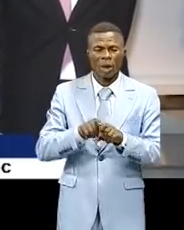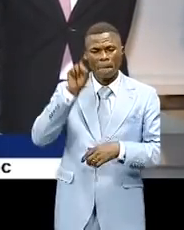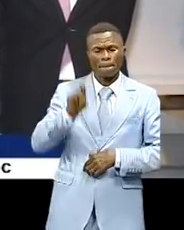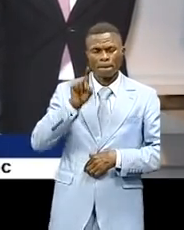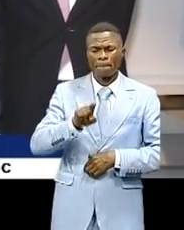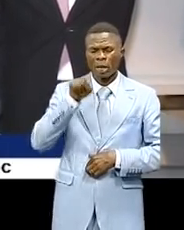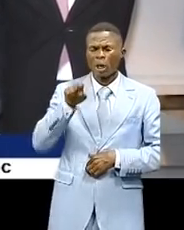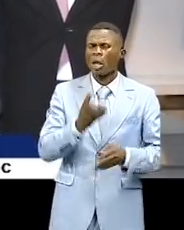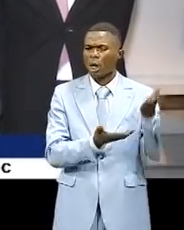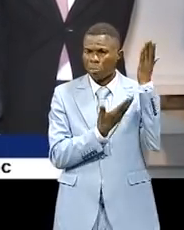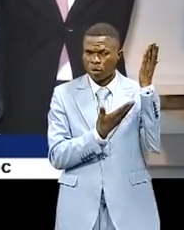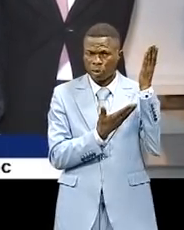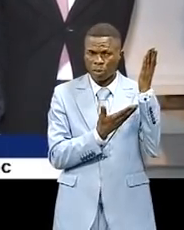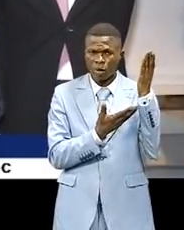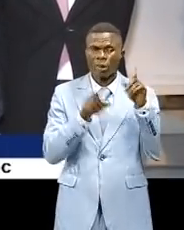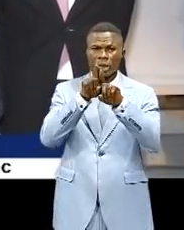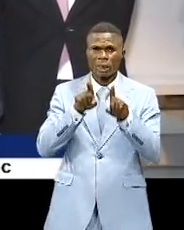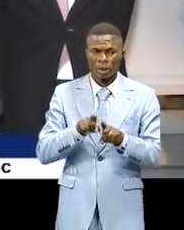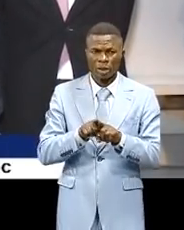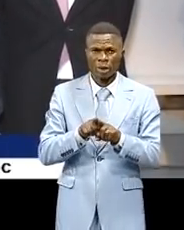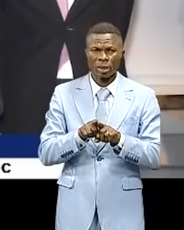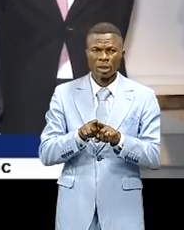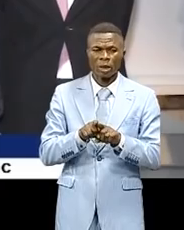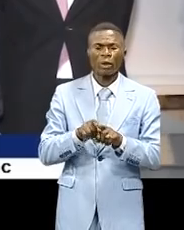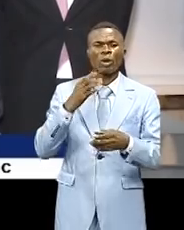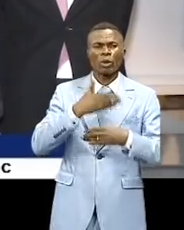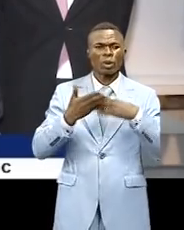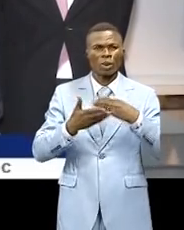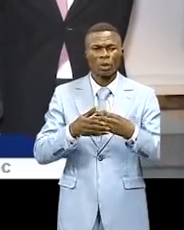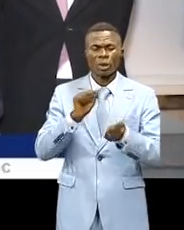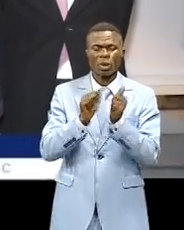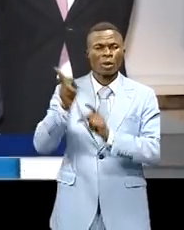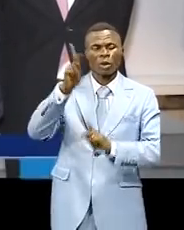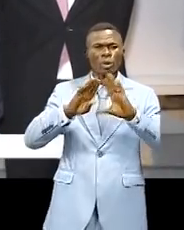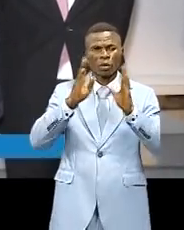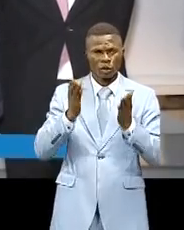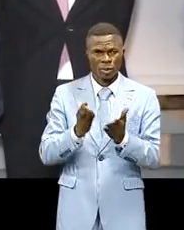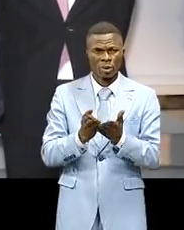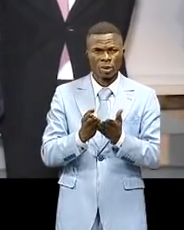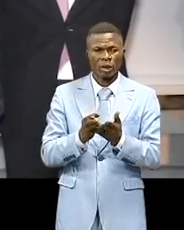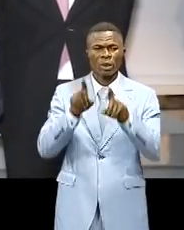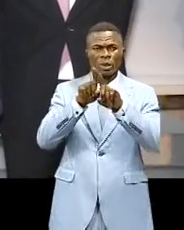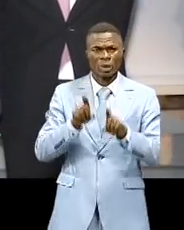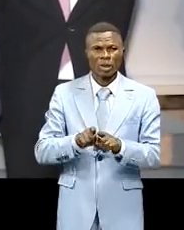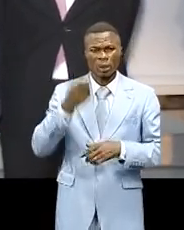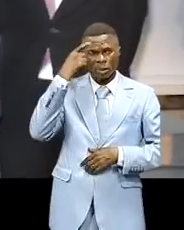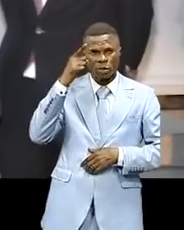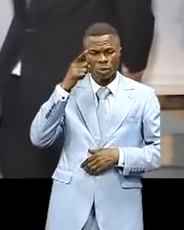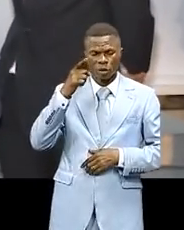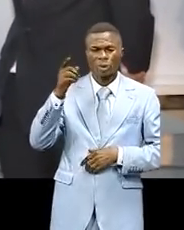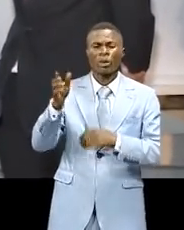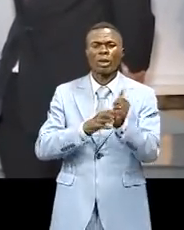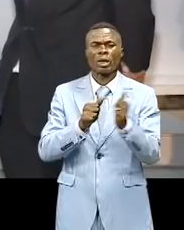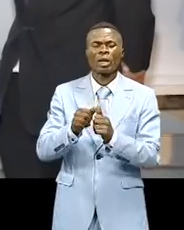prioritaires pour la prix assainissement a aussi pour les populations déplacées et aussi pour la destruction des